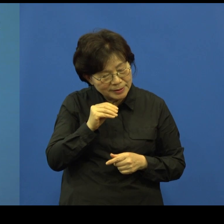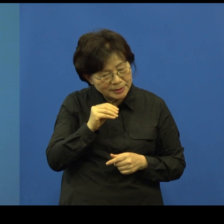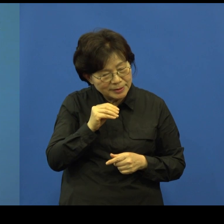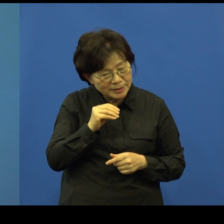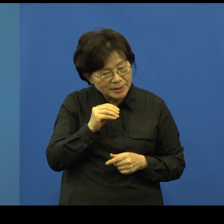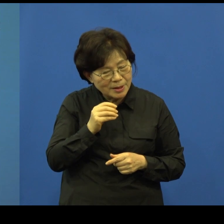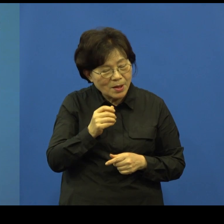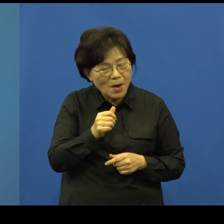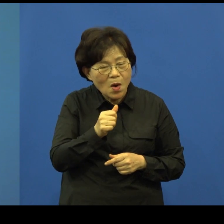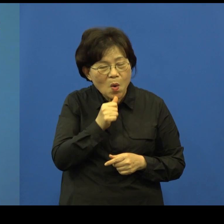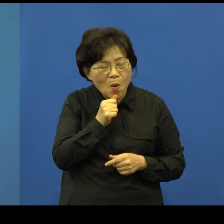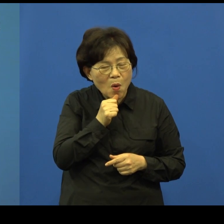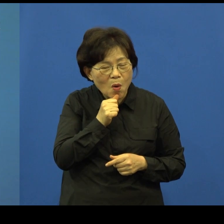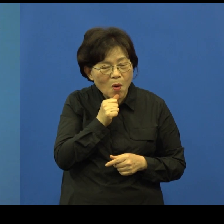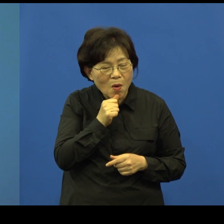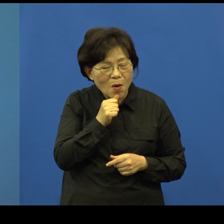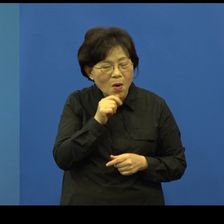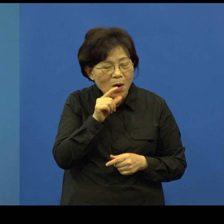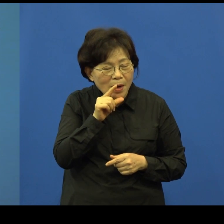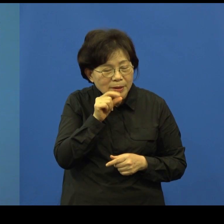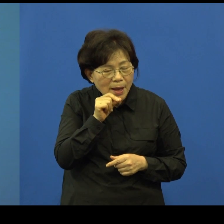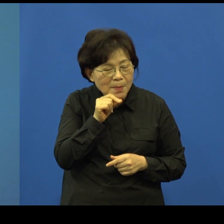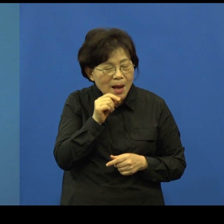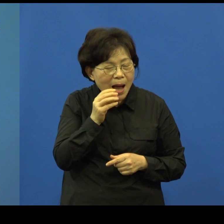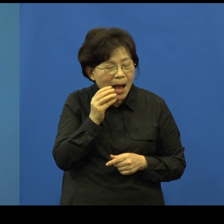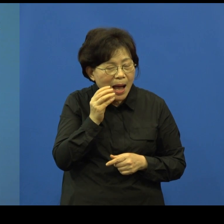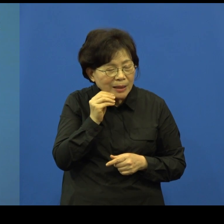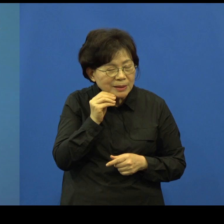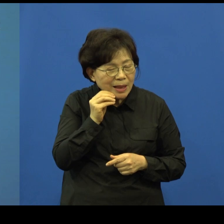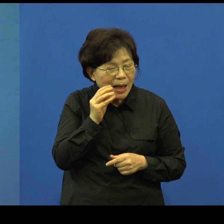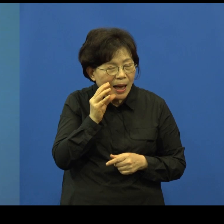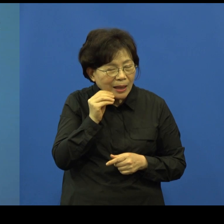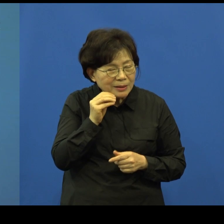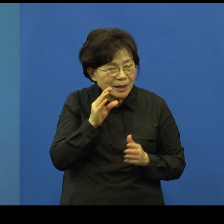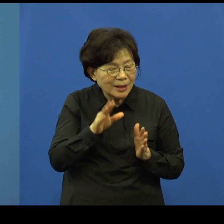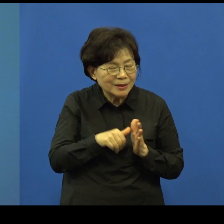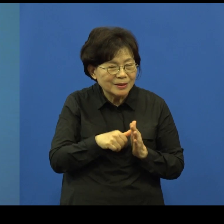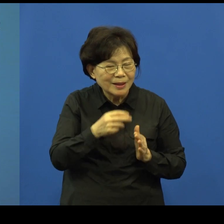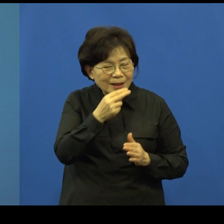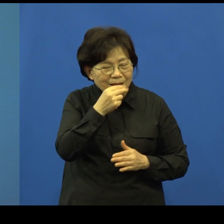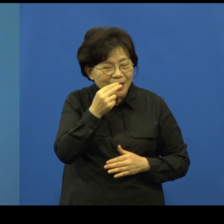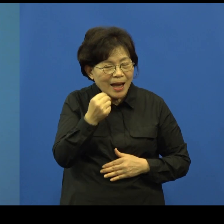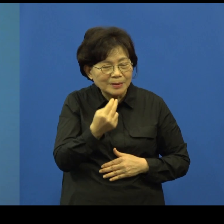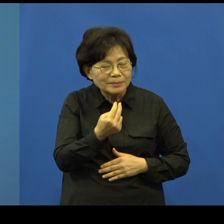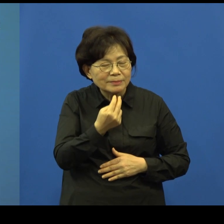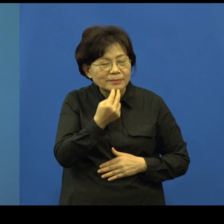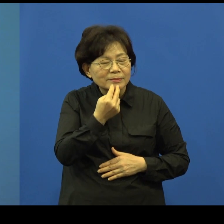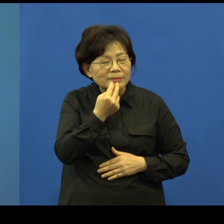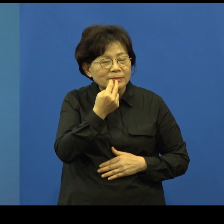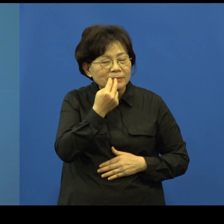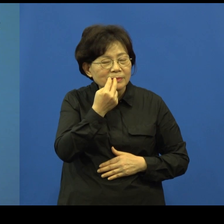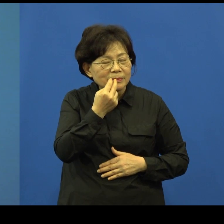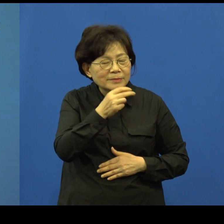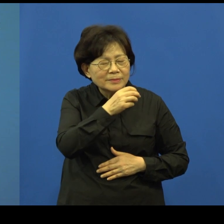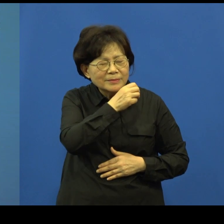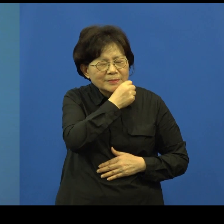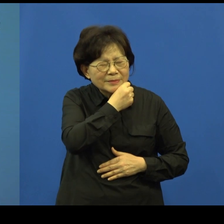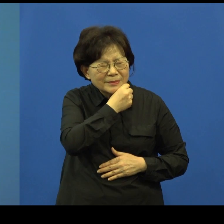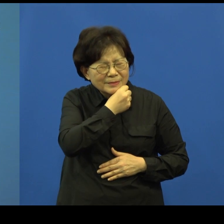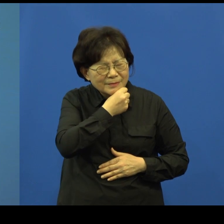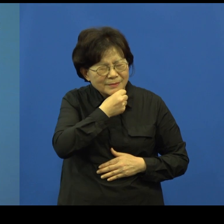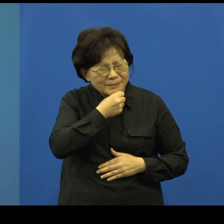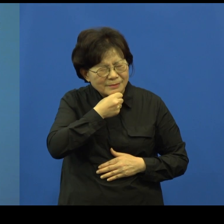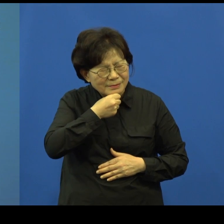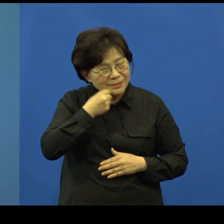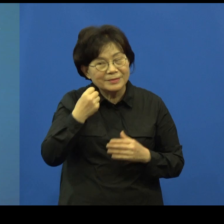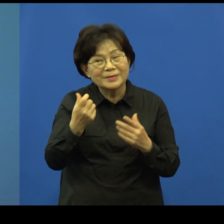사각 씹힐 때 그 콩나물의 향을 맡아야 돼요. 그리고 아주 그 질감을